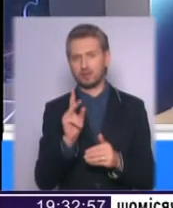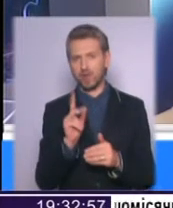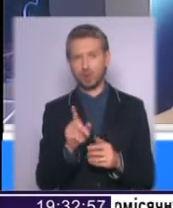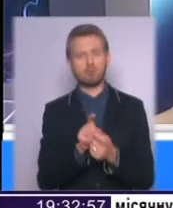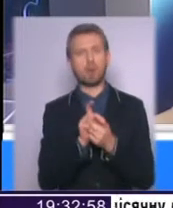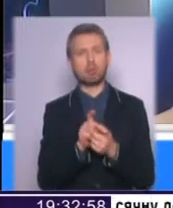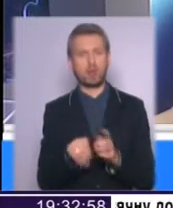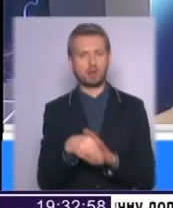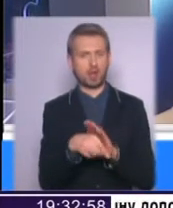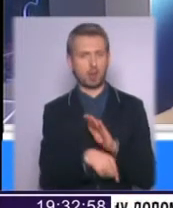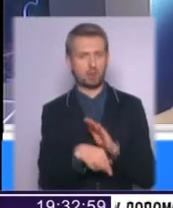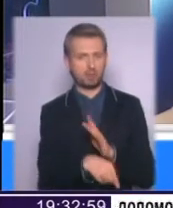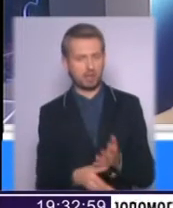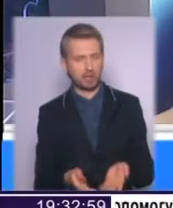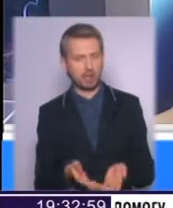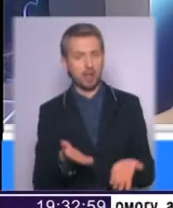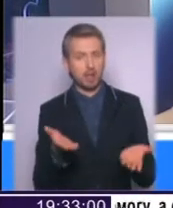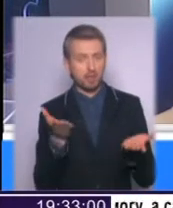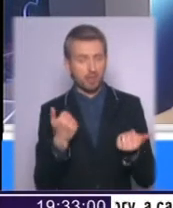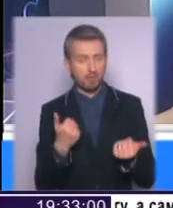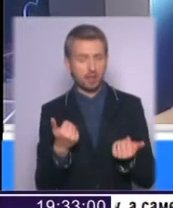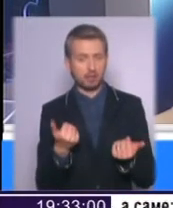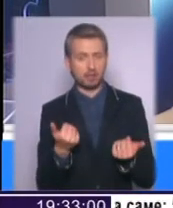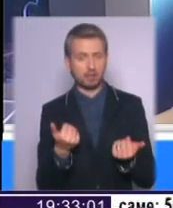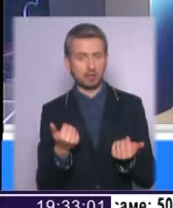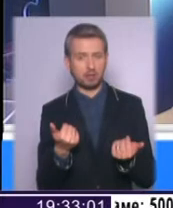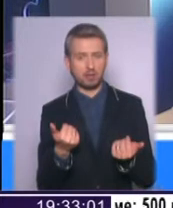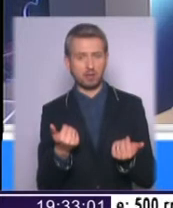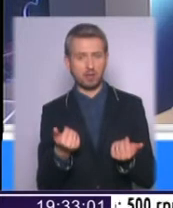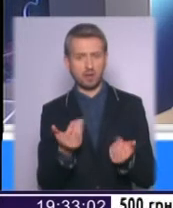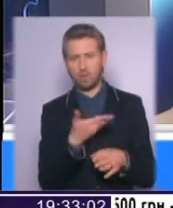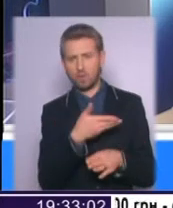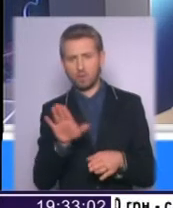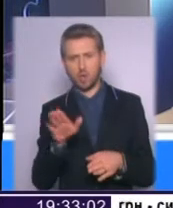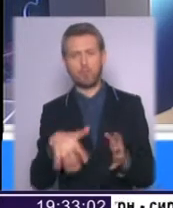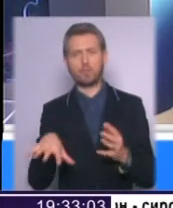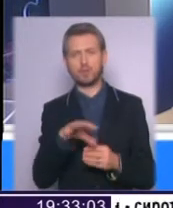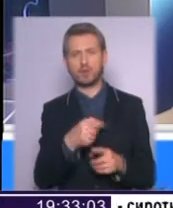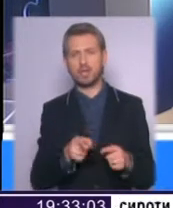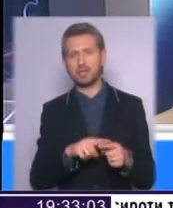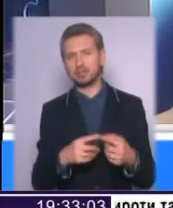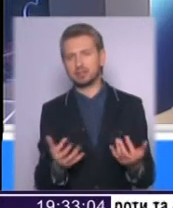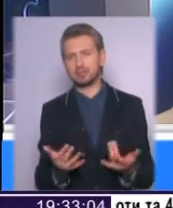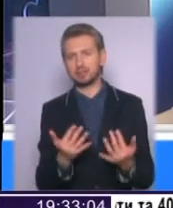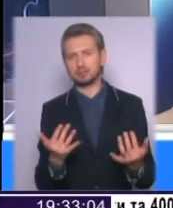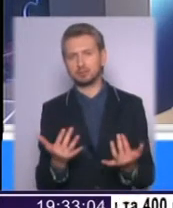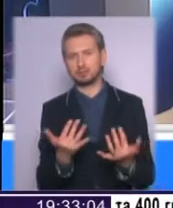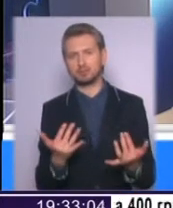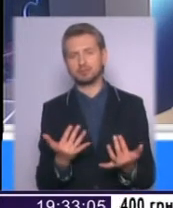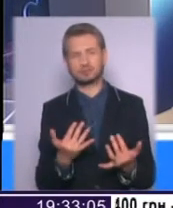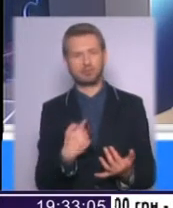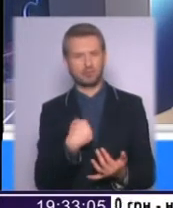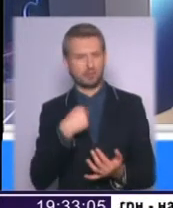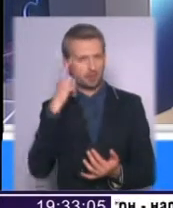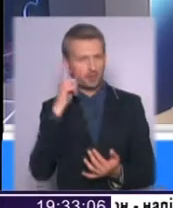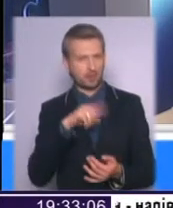коррупцией. Значит, давайте уберем всех этих вот, ну вот, я знаю,